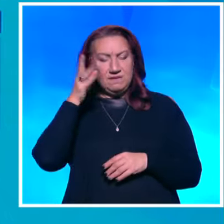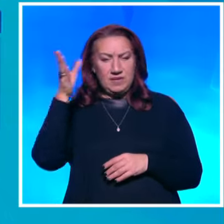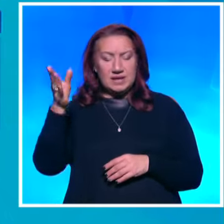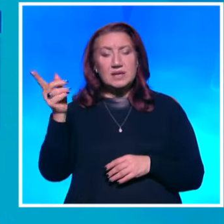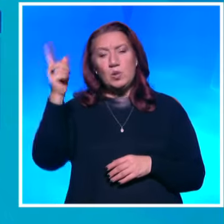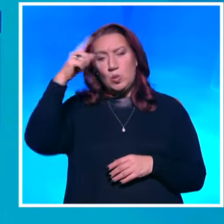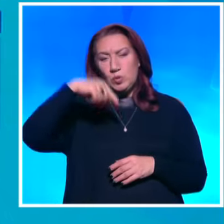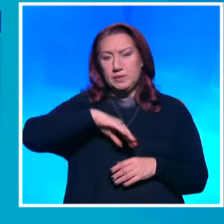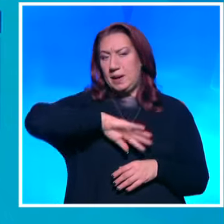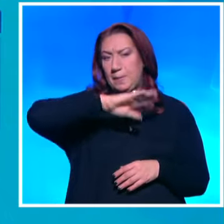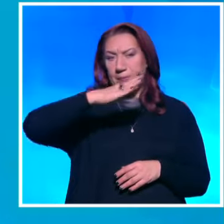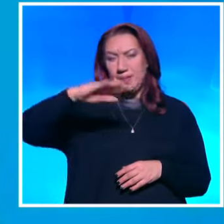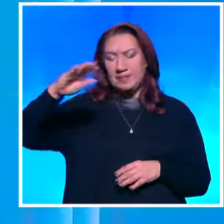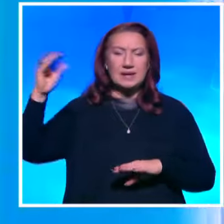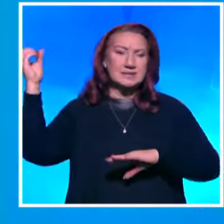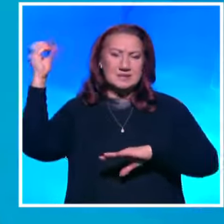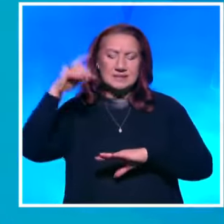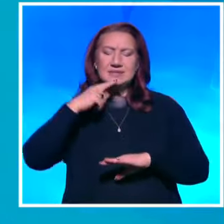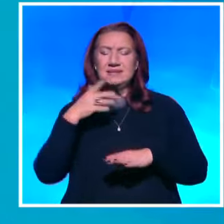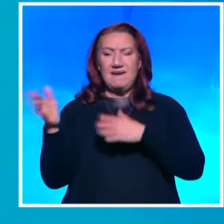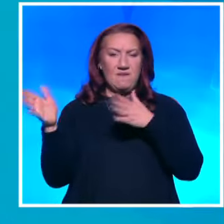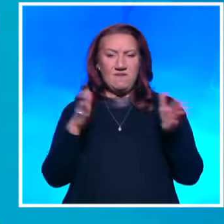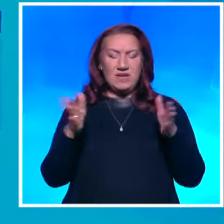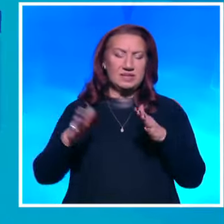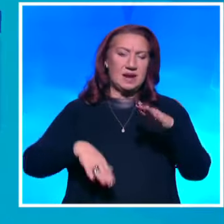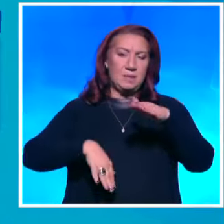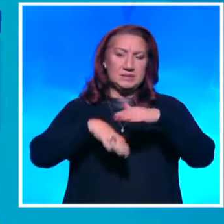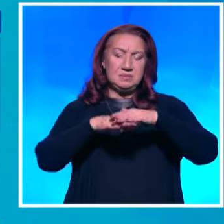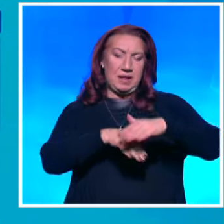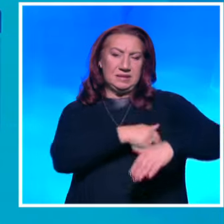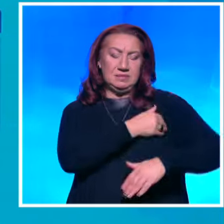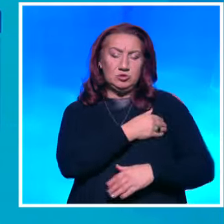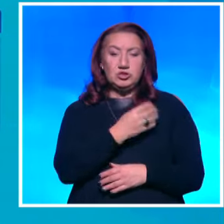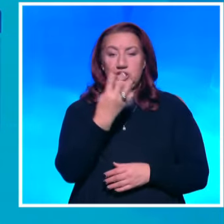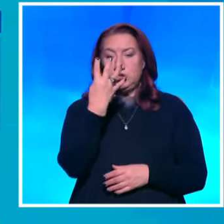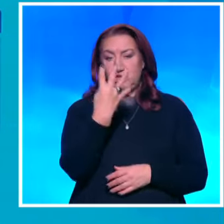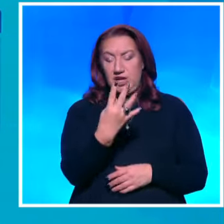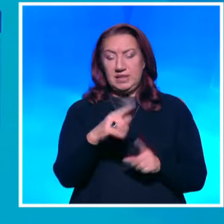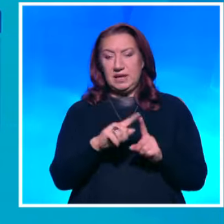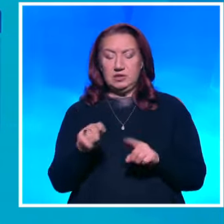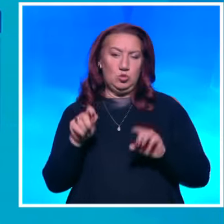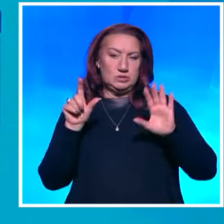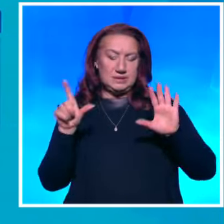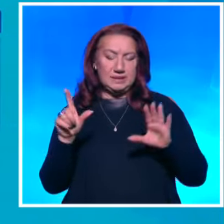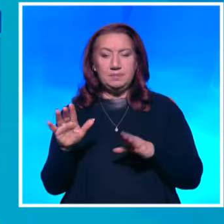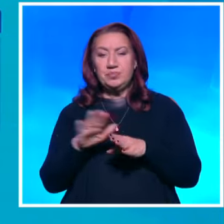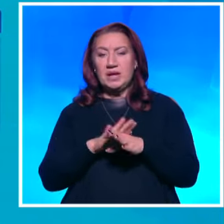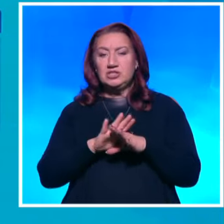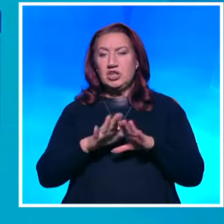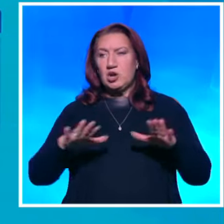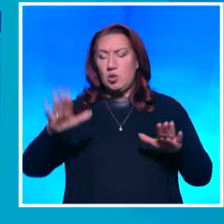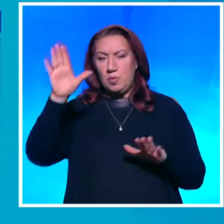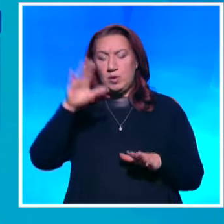Утре в планините слънчево, но ветровито време с максимални температури между 4 и 7 градуса. По нашето Черноморие слаб вятър